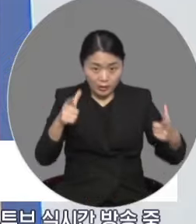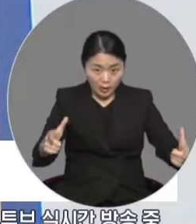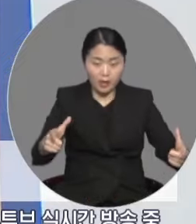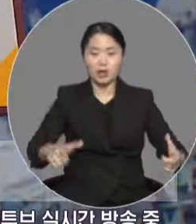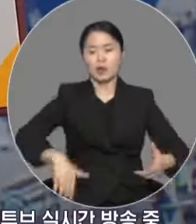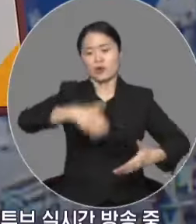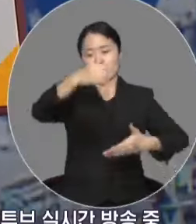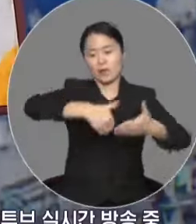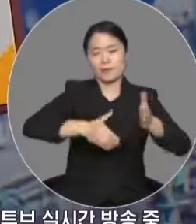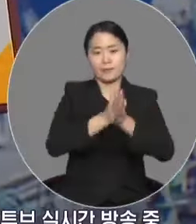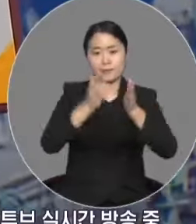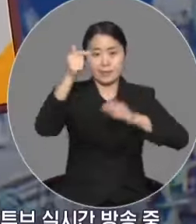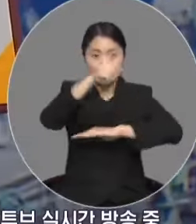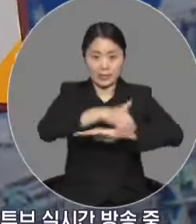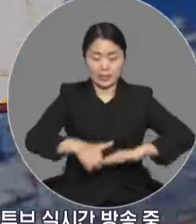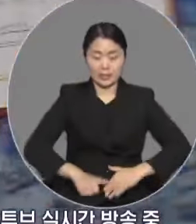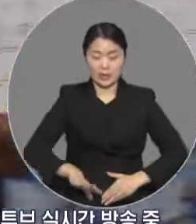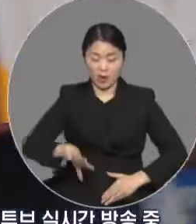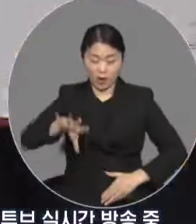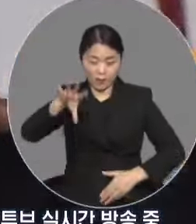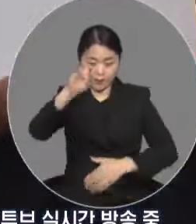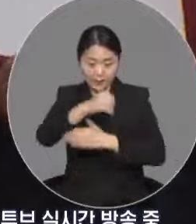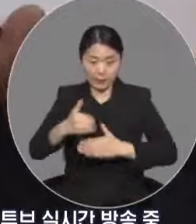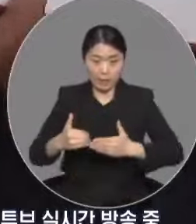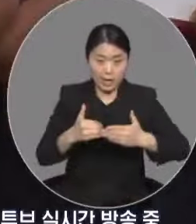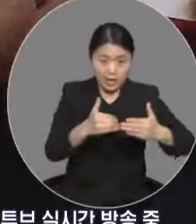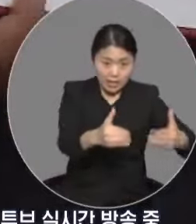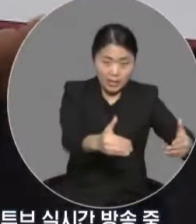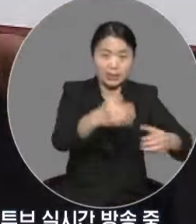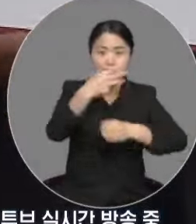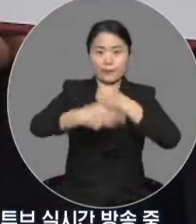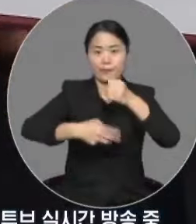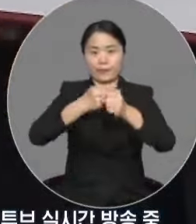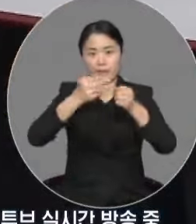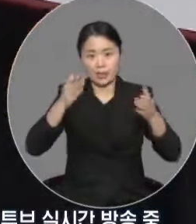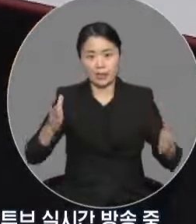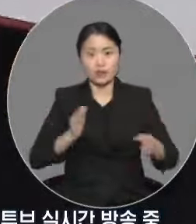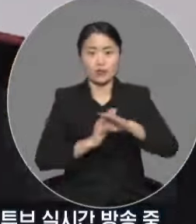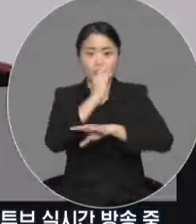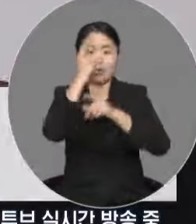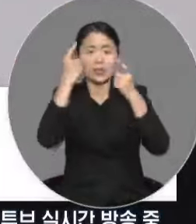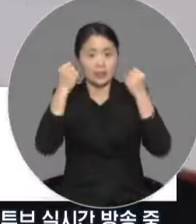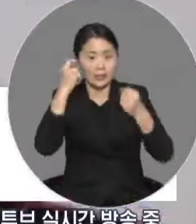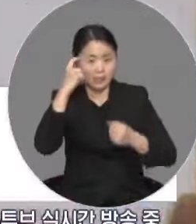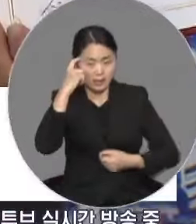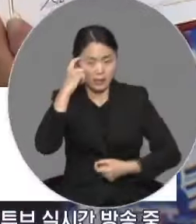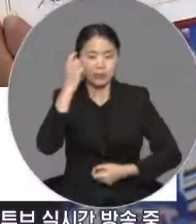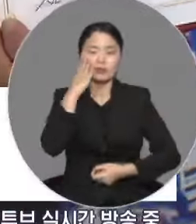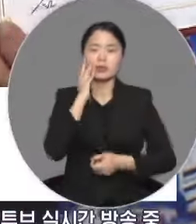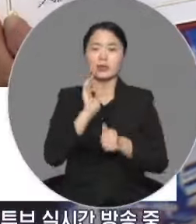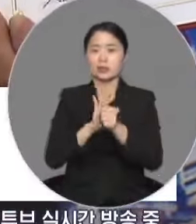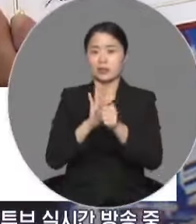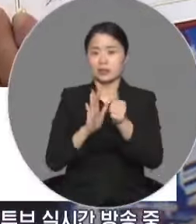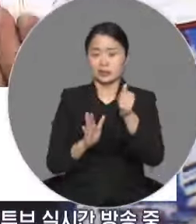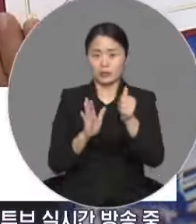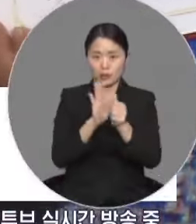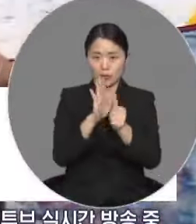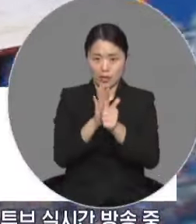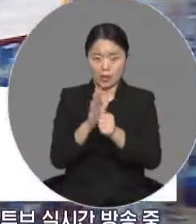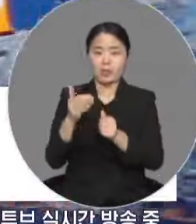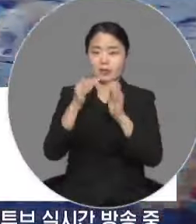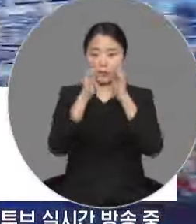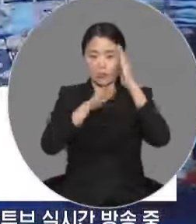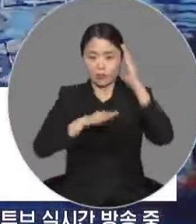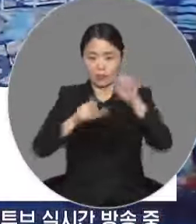들어갑니다. 당초 인허가에만 3년 이상 걸릴 것으로 예상됐는데 울산시가 기업에 공무원을